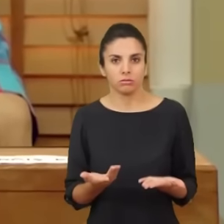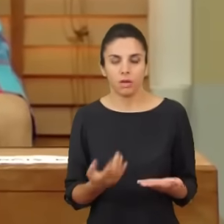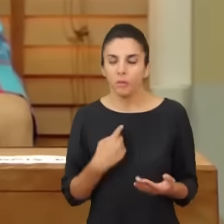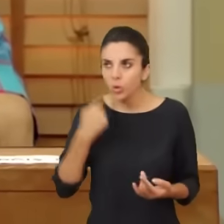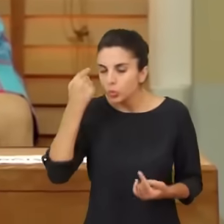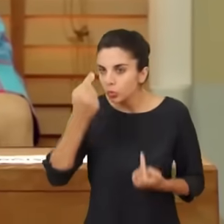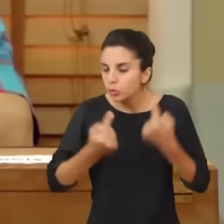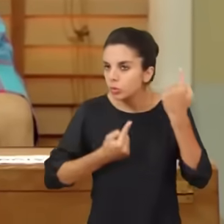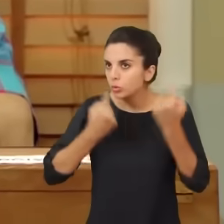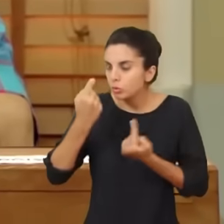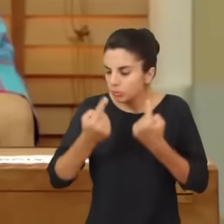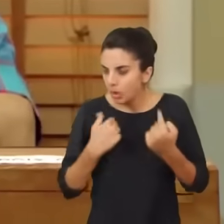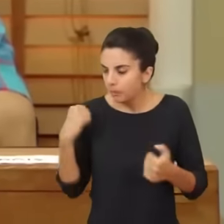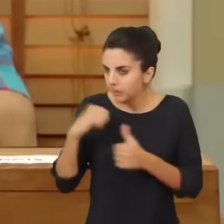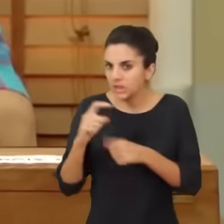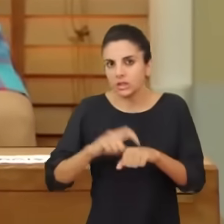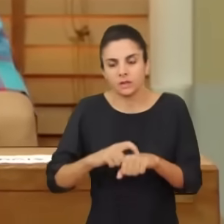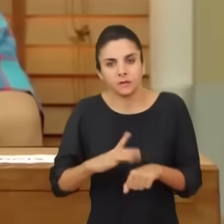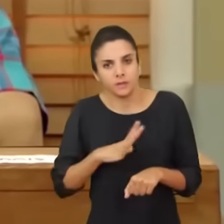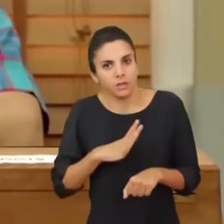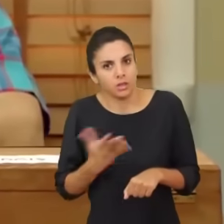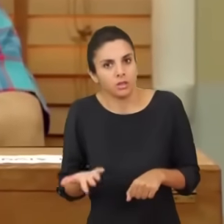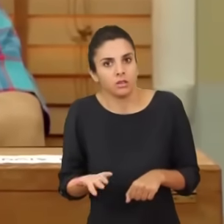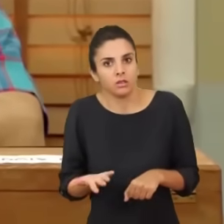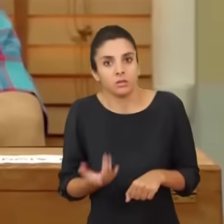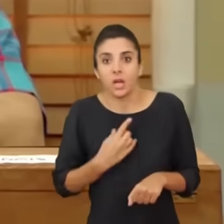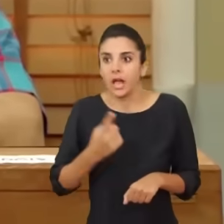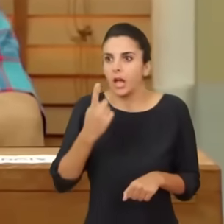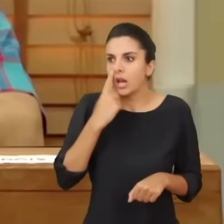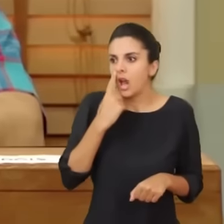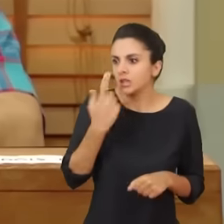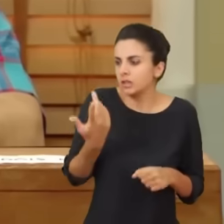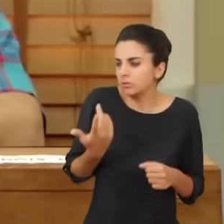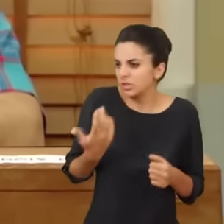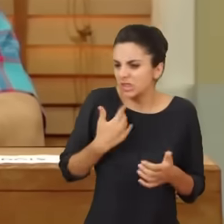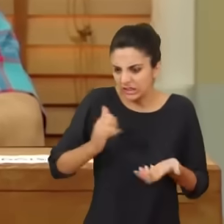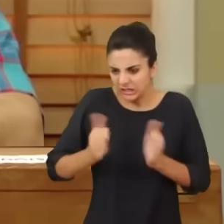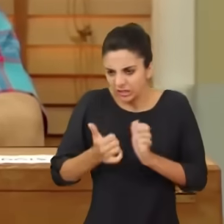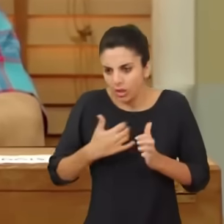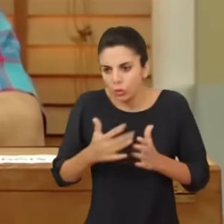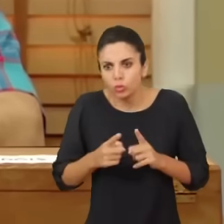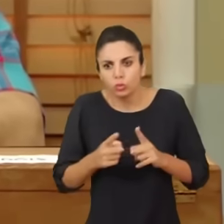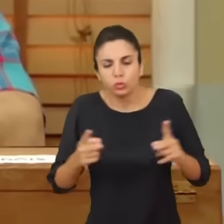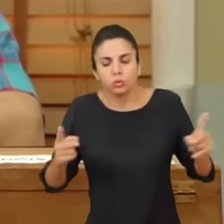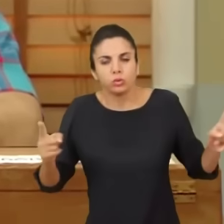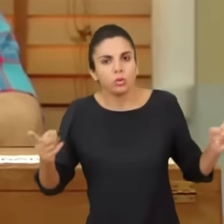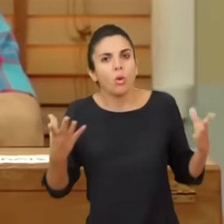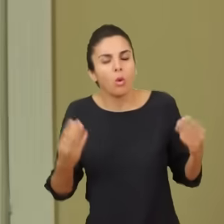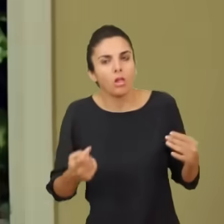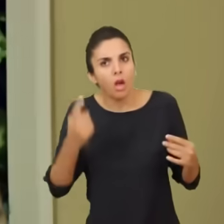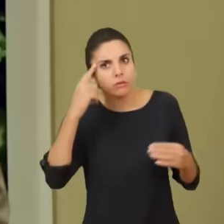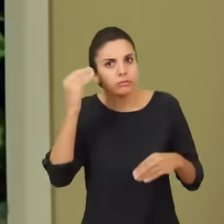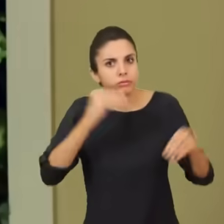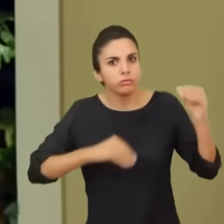Hala düşünüyorum ve hala sinirleniyorum. Resmi kısır döngü daha uzun sürüyormuş ya. İlk defa yaşadım.